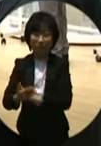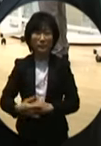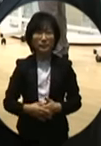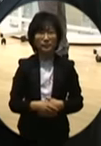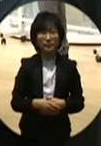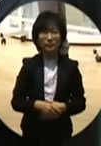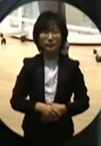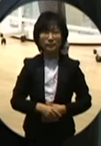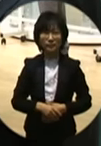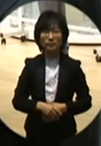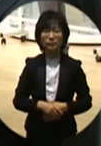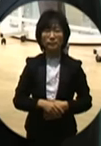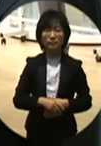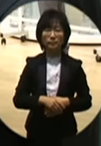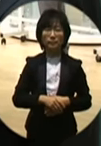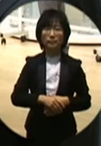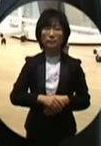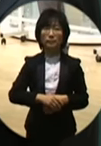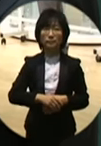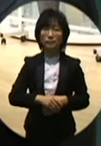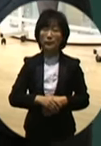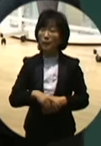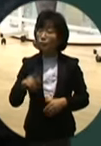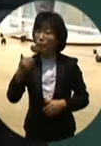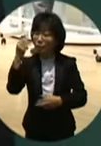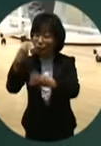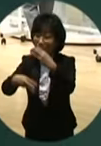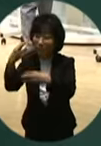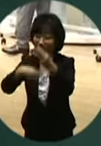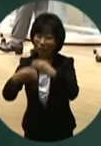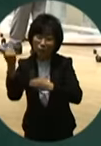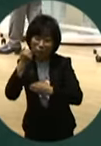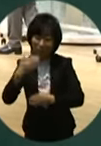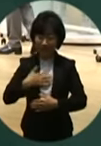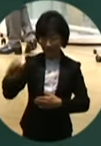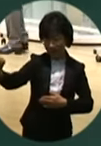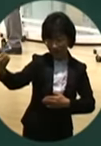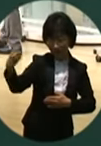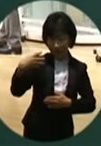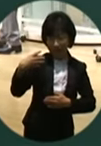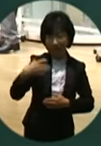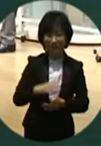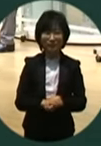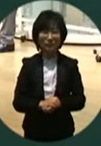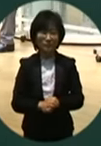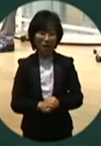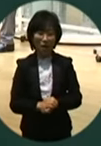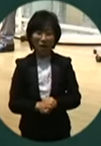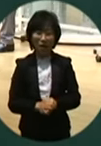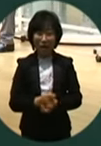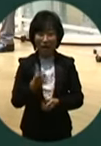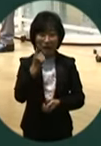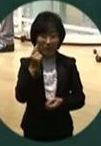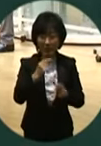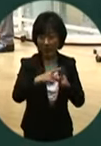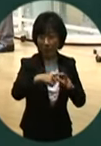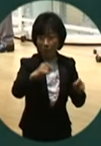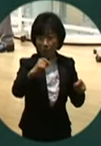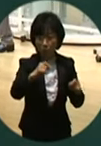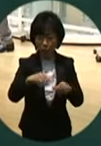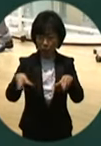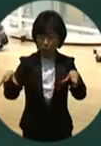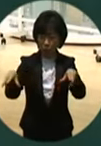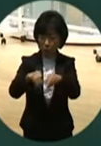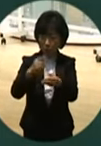tradition. 어떤 렘넌트가 제보 이런 얘기를 했어요. One remnant told me. 일본 총리를 만날 가능성이